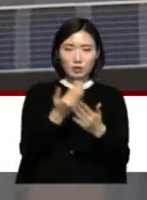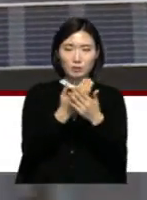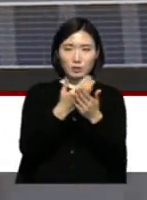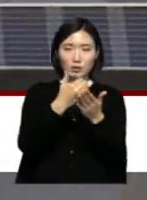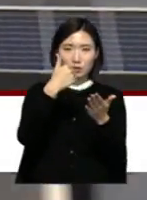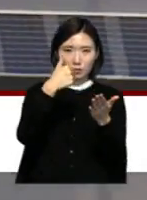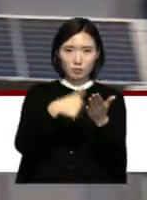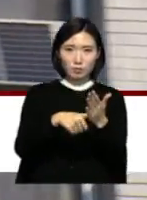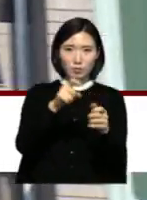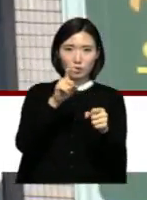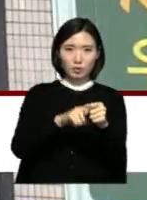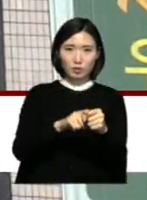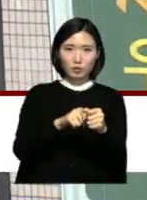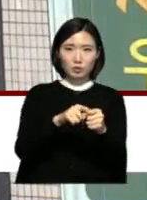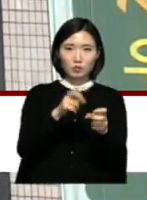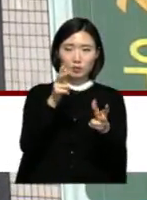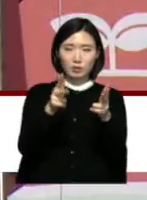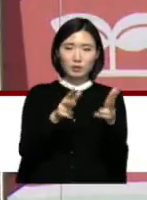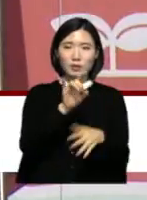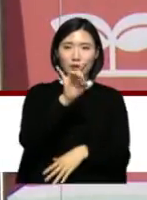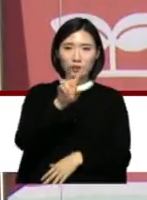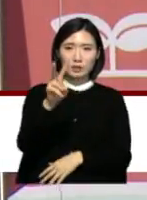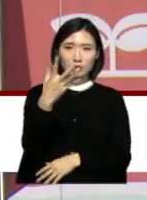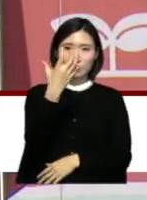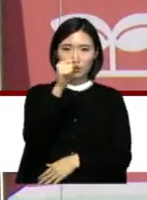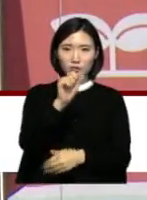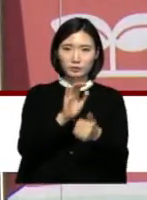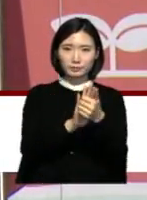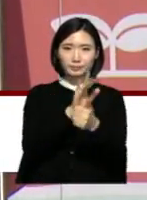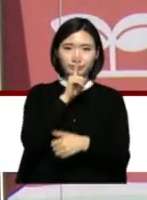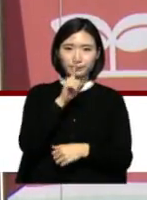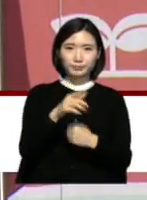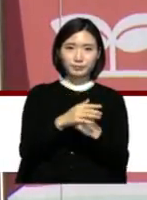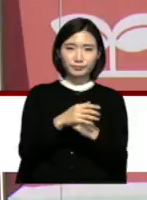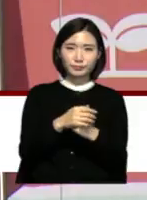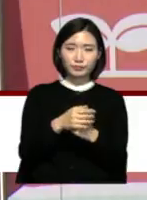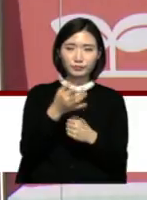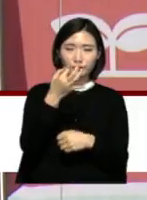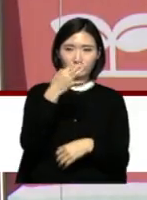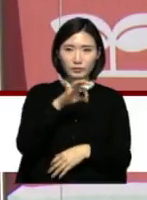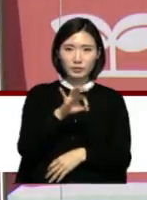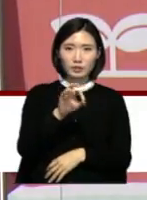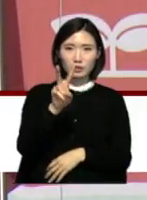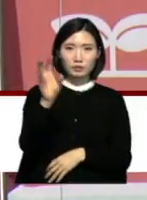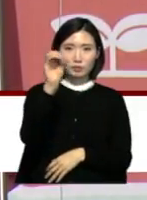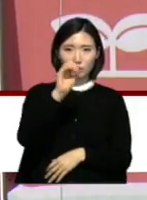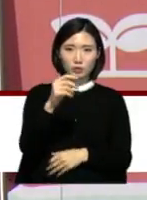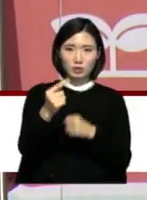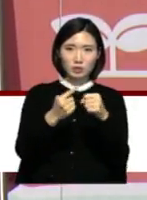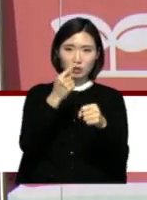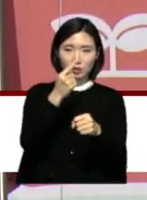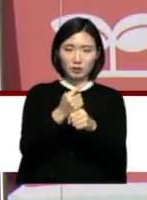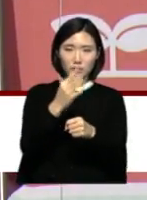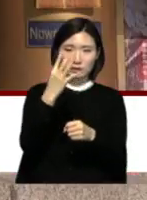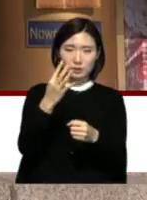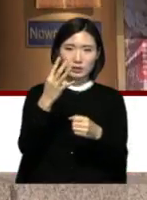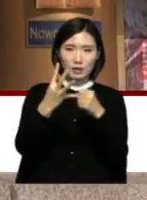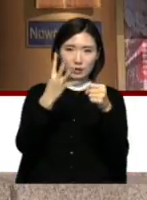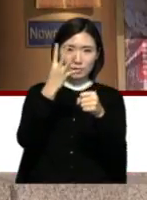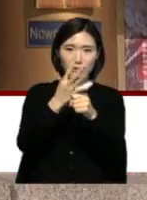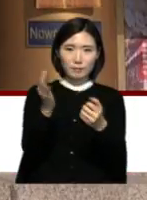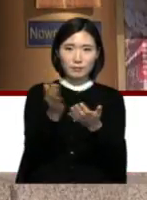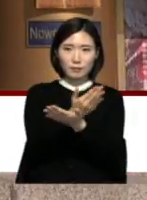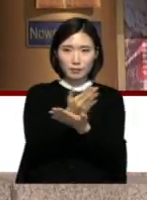용도로 업체당 2억 원까지 지원한다고 밝혔습니다. 금리는 연 2%로 1년 거치 4년 균등분할